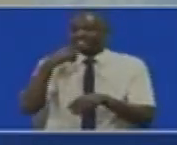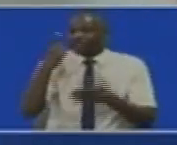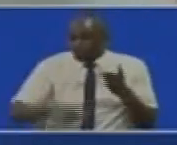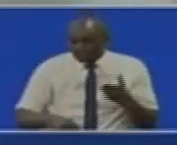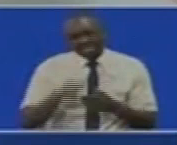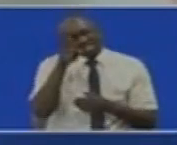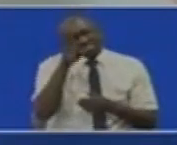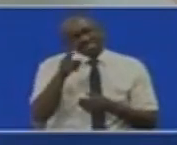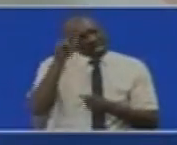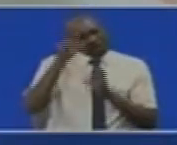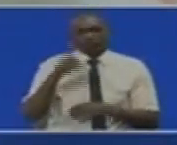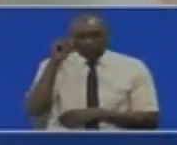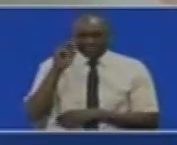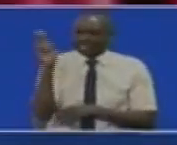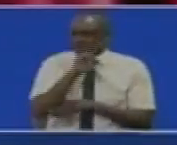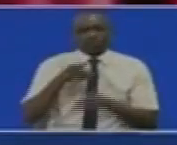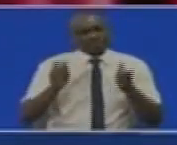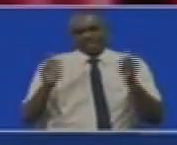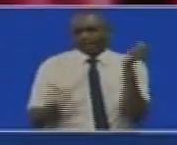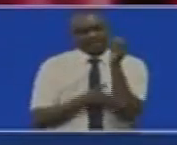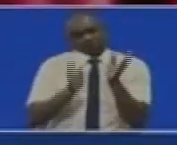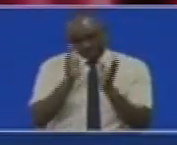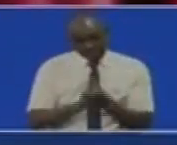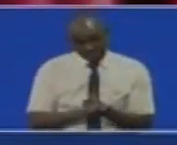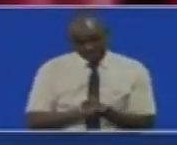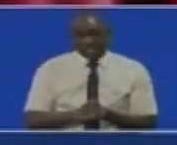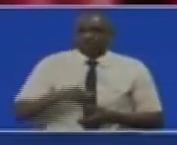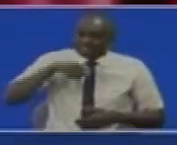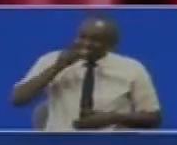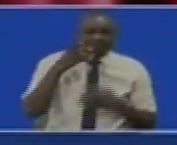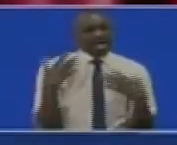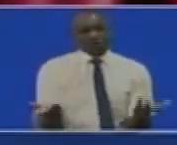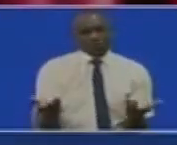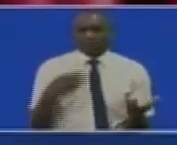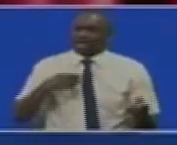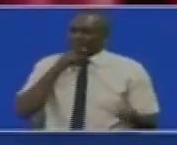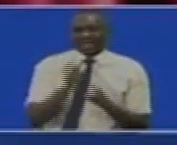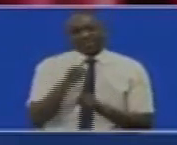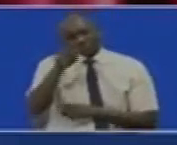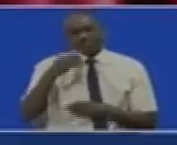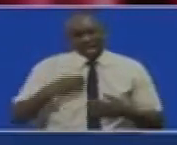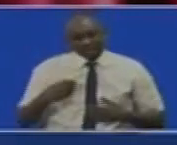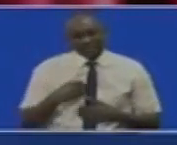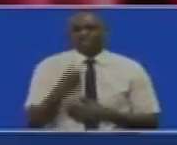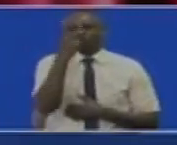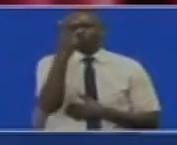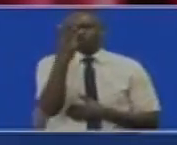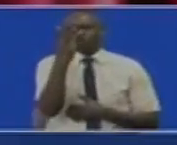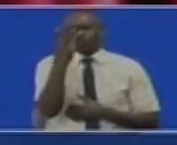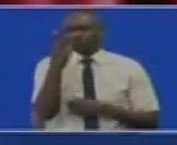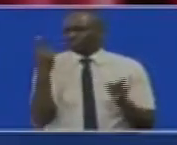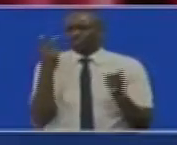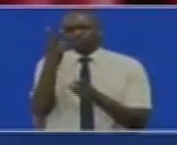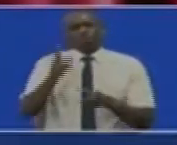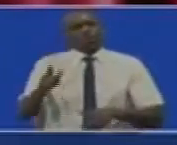kwa matumizi mabaya ya vyombo vya usalama. You can't afford my brother to have two uniformed laws